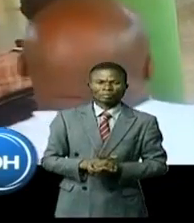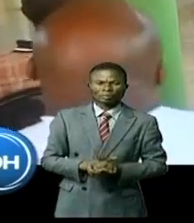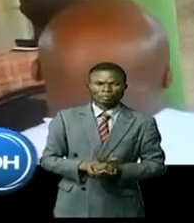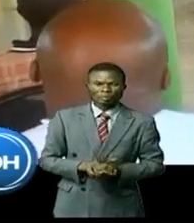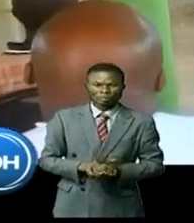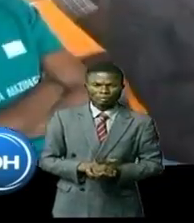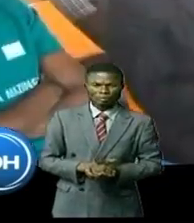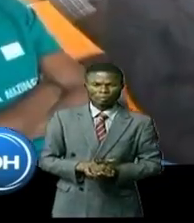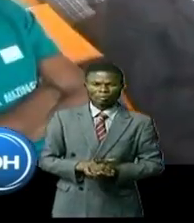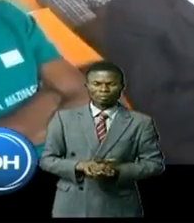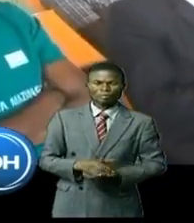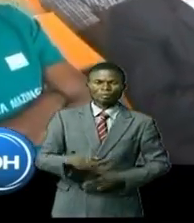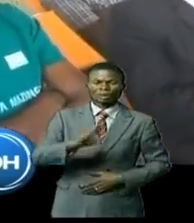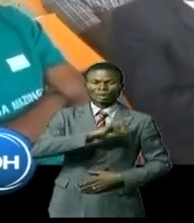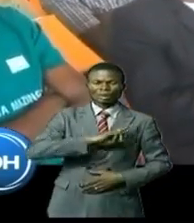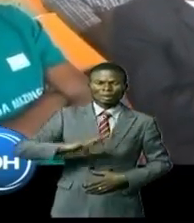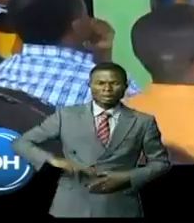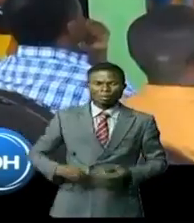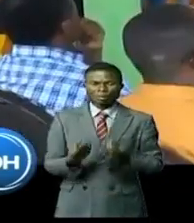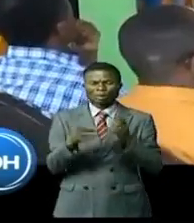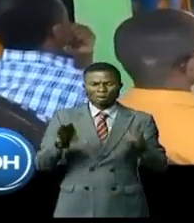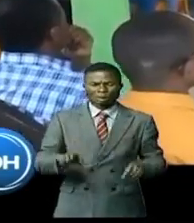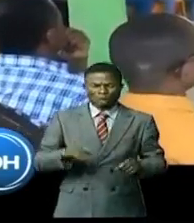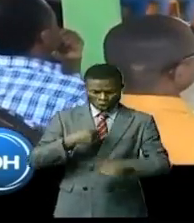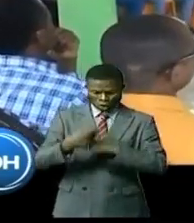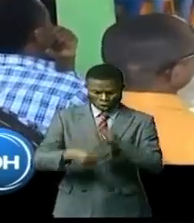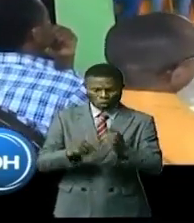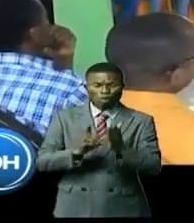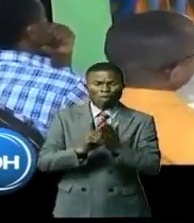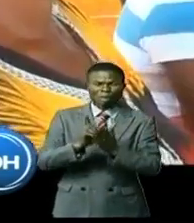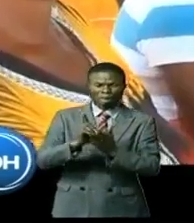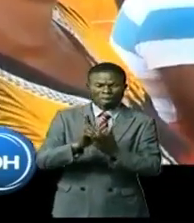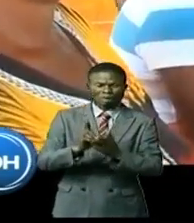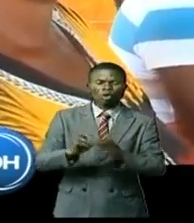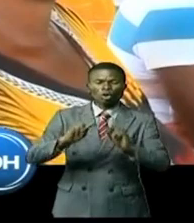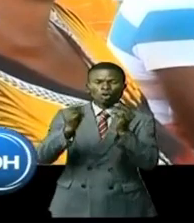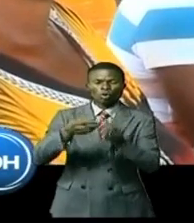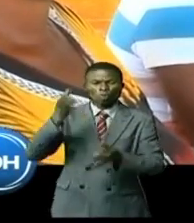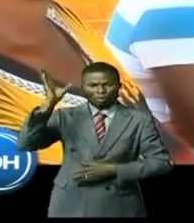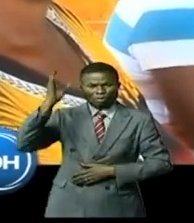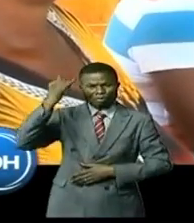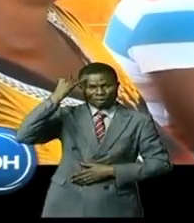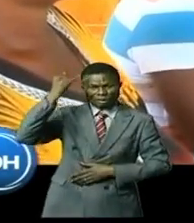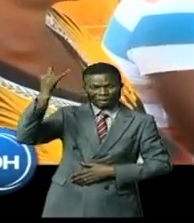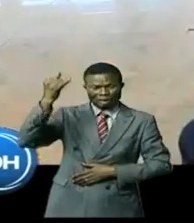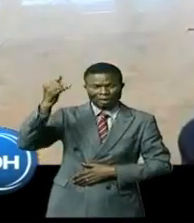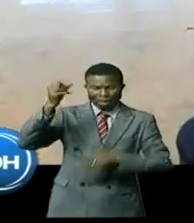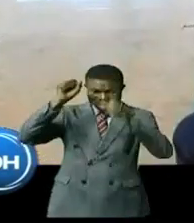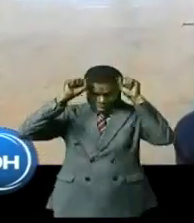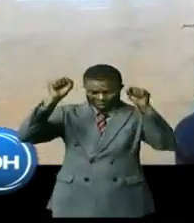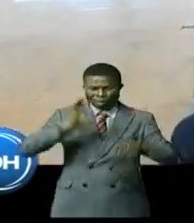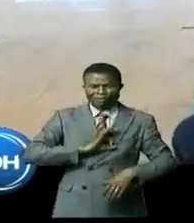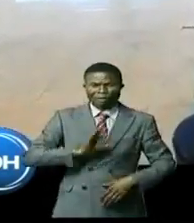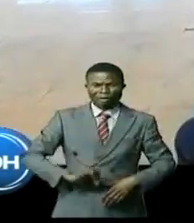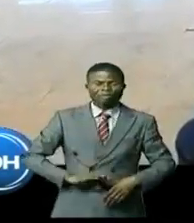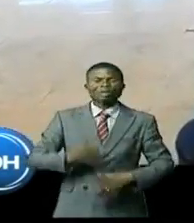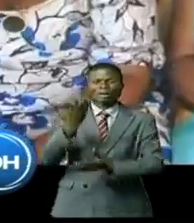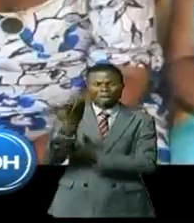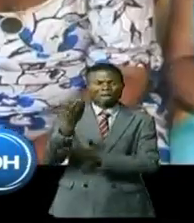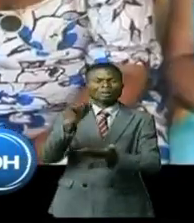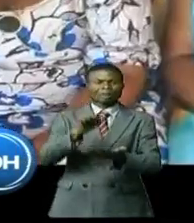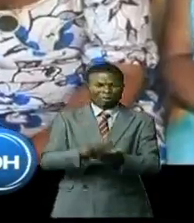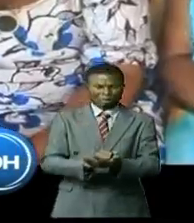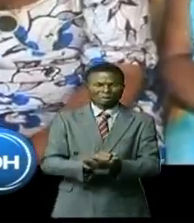de la République démocratique du Congo doit partir de la base. C'est le vœu exprimé par le président de la République, Félix-Antoine